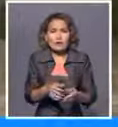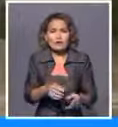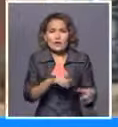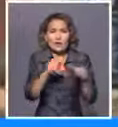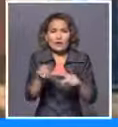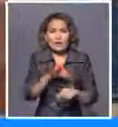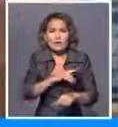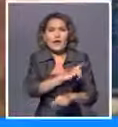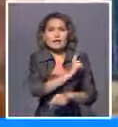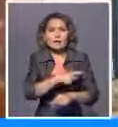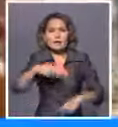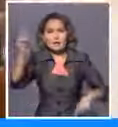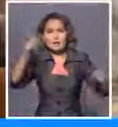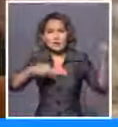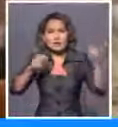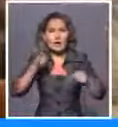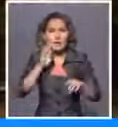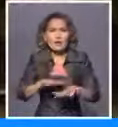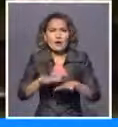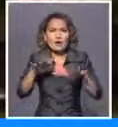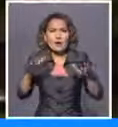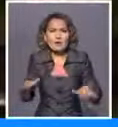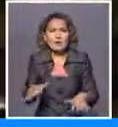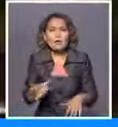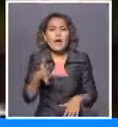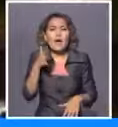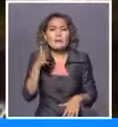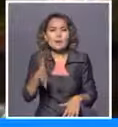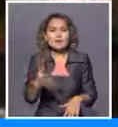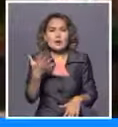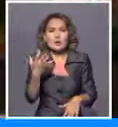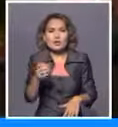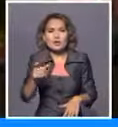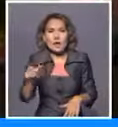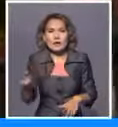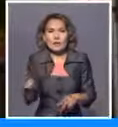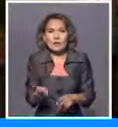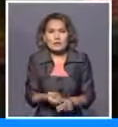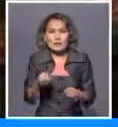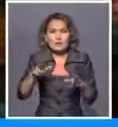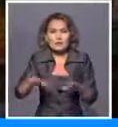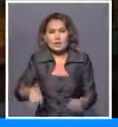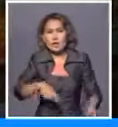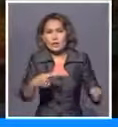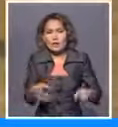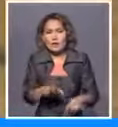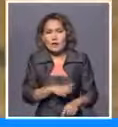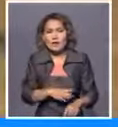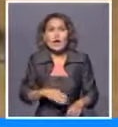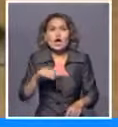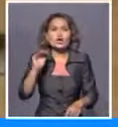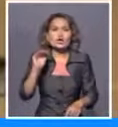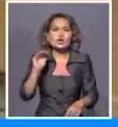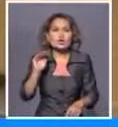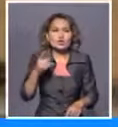бері төпелеп жауған жаңбырдың кесірінен аймақтан 5,5 мыңдай адам көшіріліпті. Бұдан бөлек апат салдарынан жүздеген үй, мыңнан